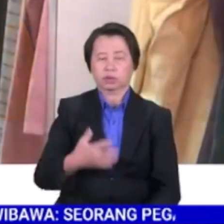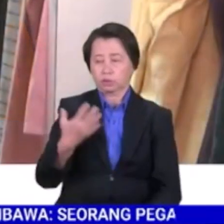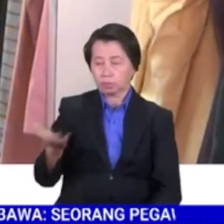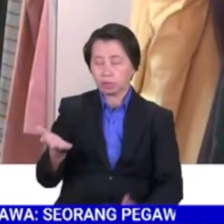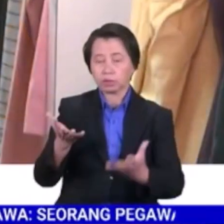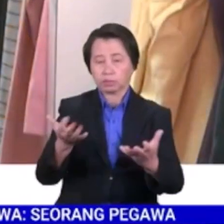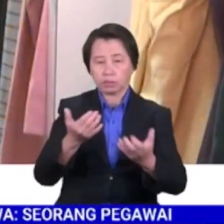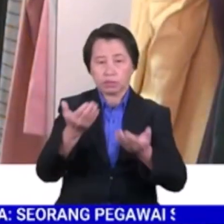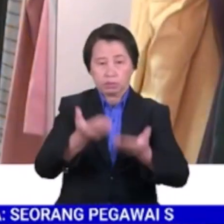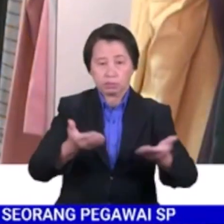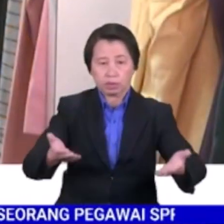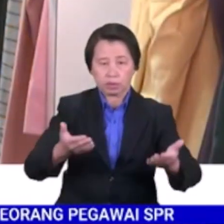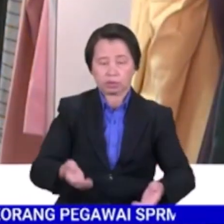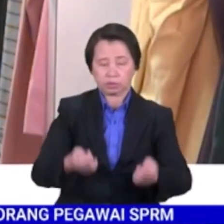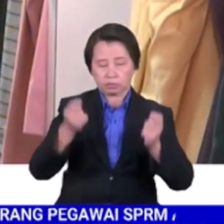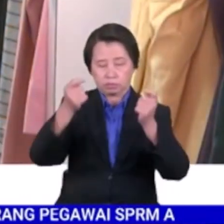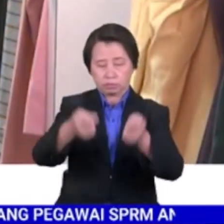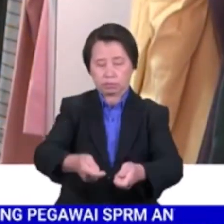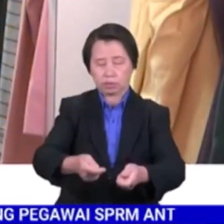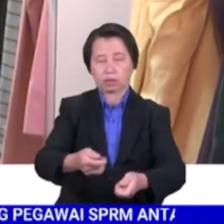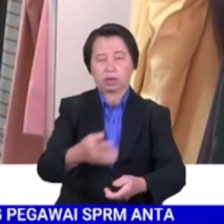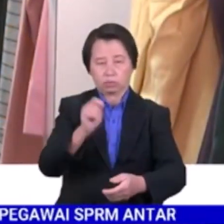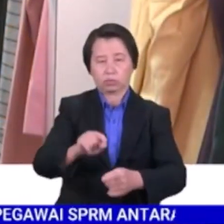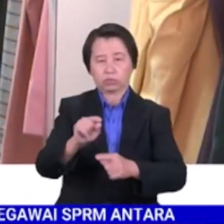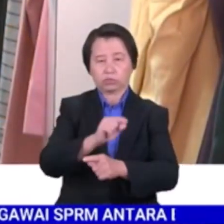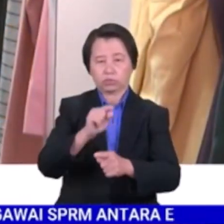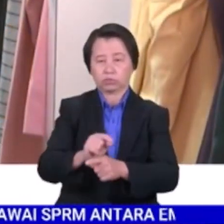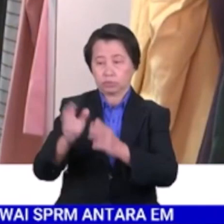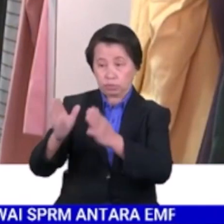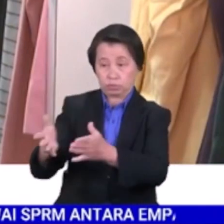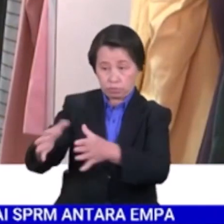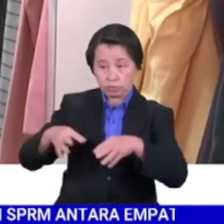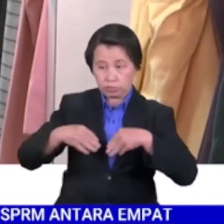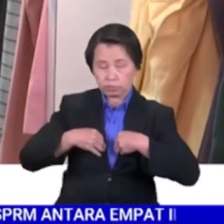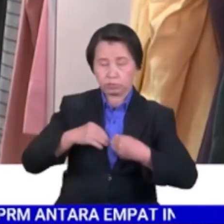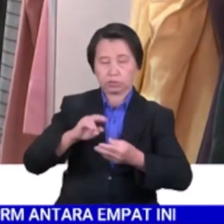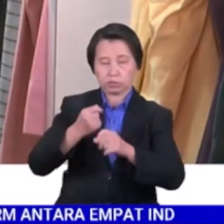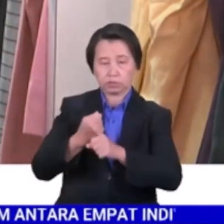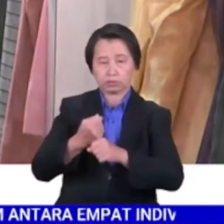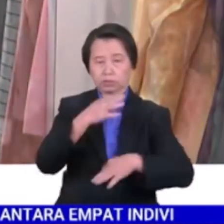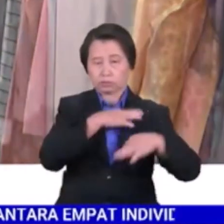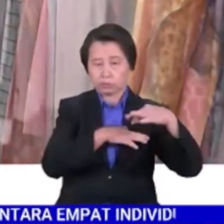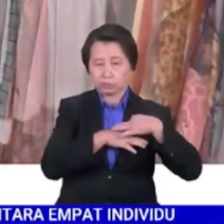Mereka mahu barangan yang disumbangkan dapat diguna penerima untuk